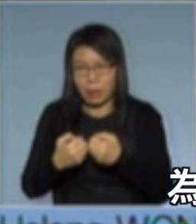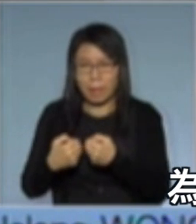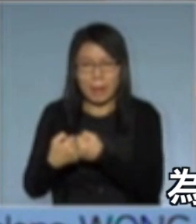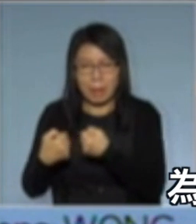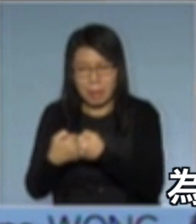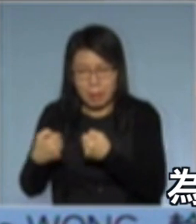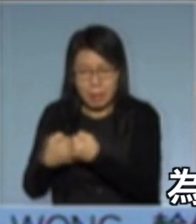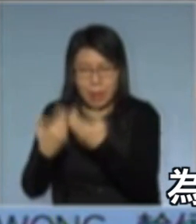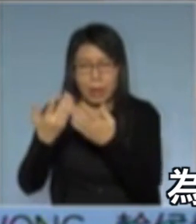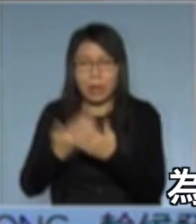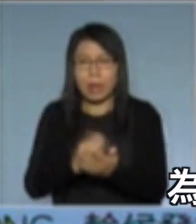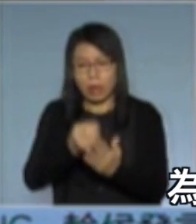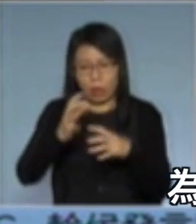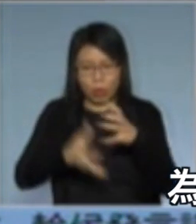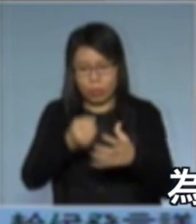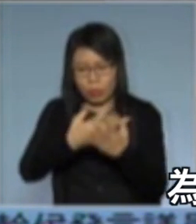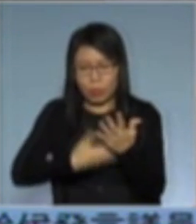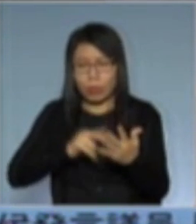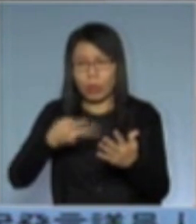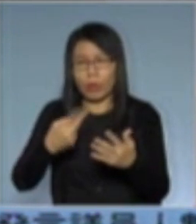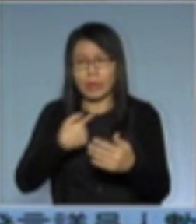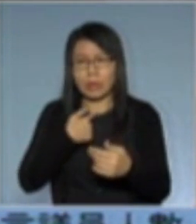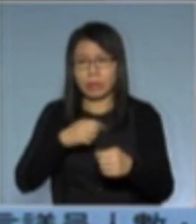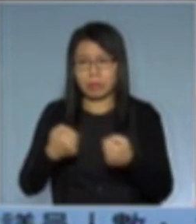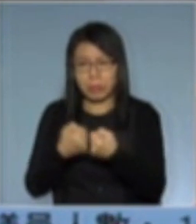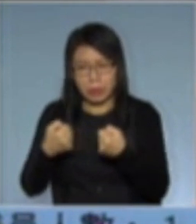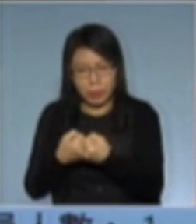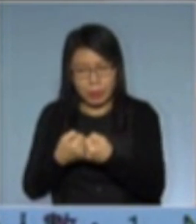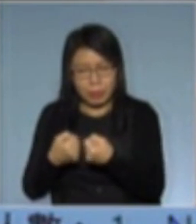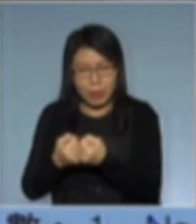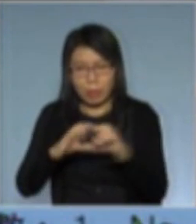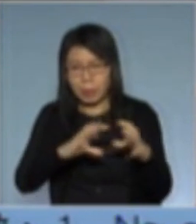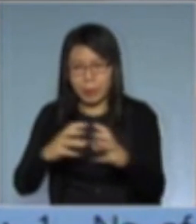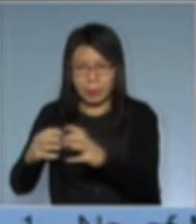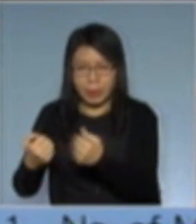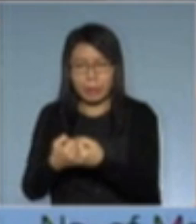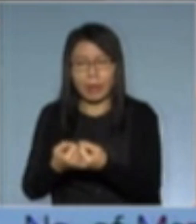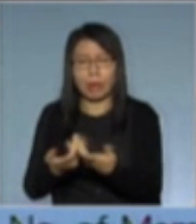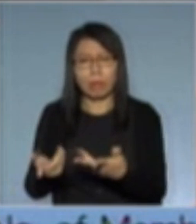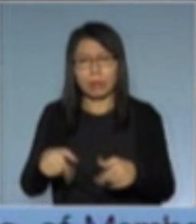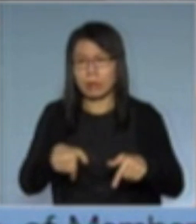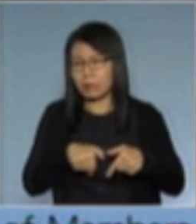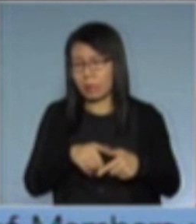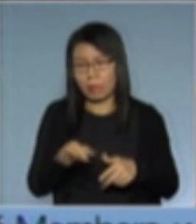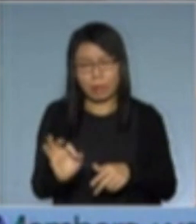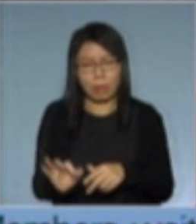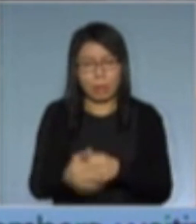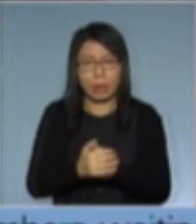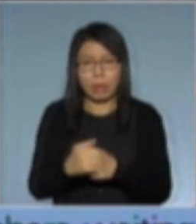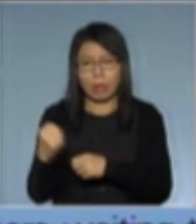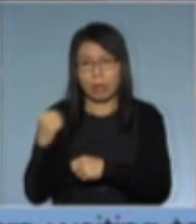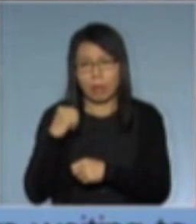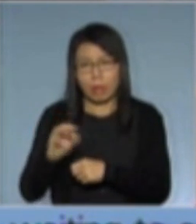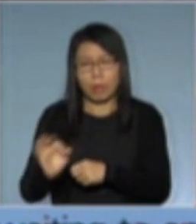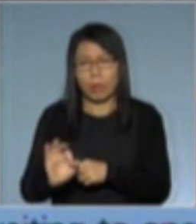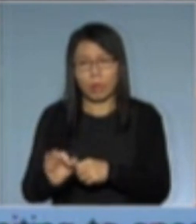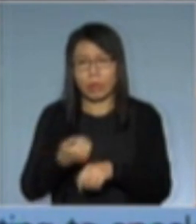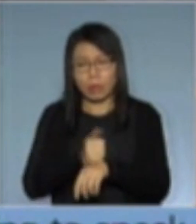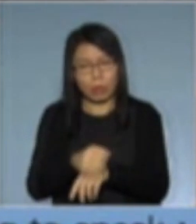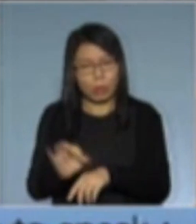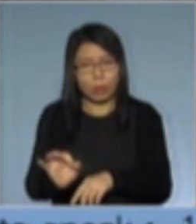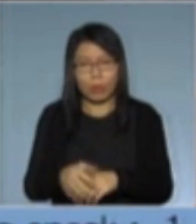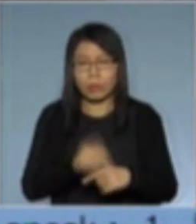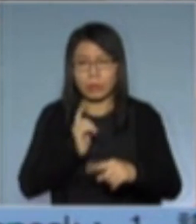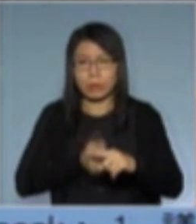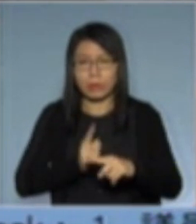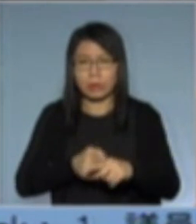為咗修改議事規則互相去打仗，根本我哋冇心，你都冇能力冇機會真正